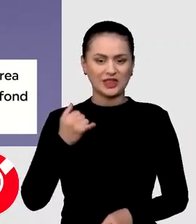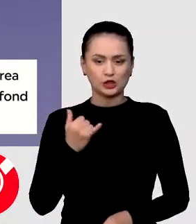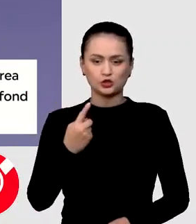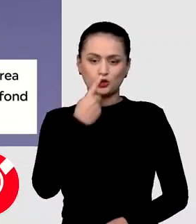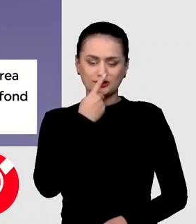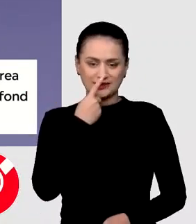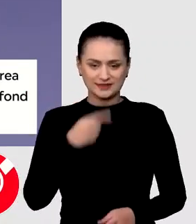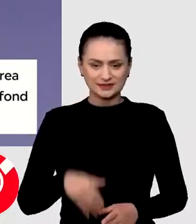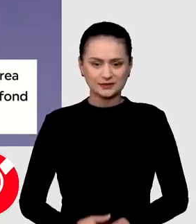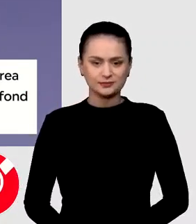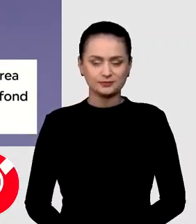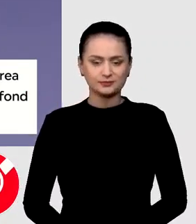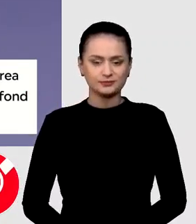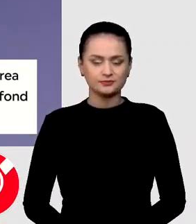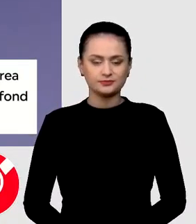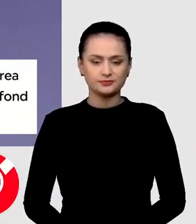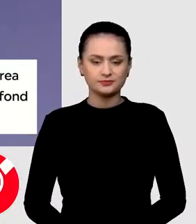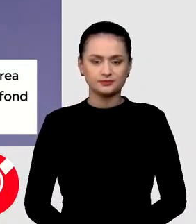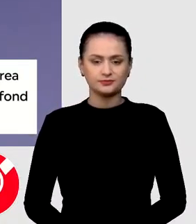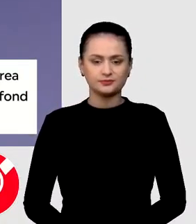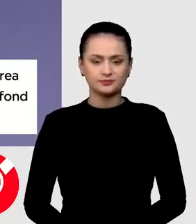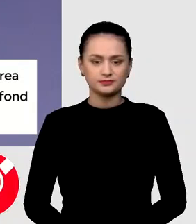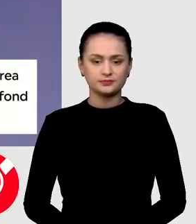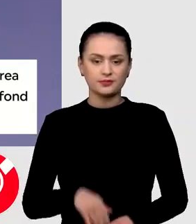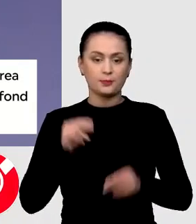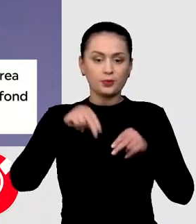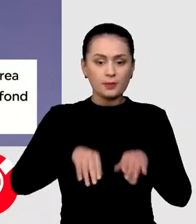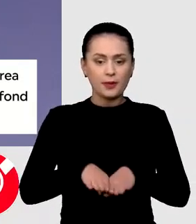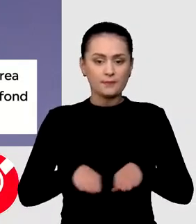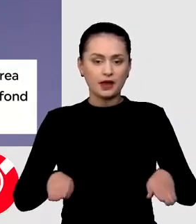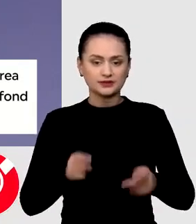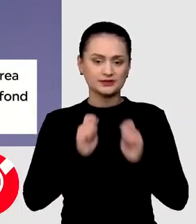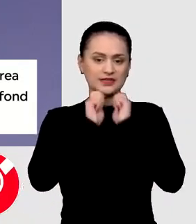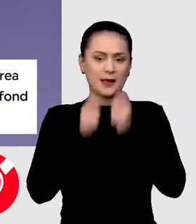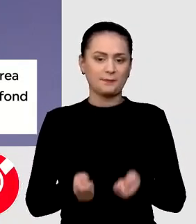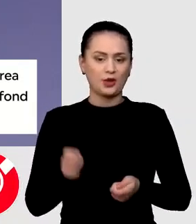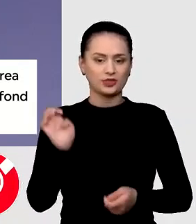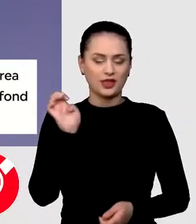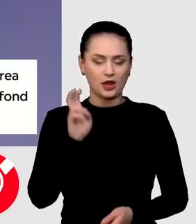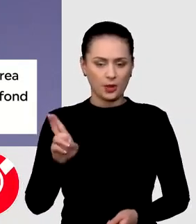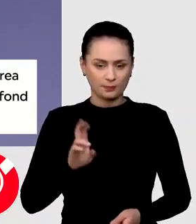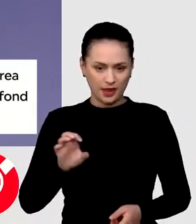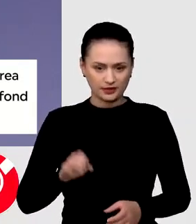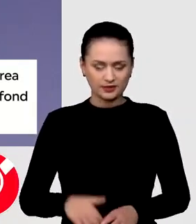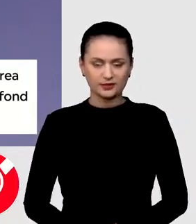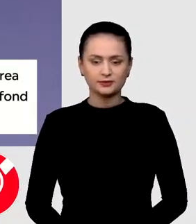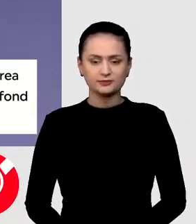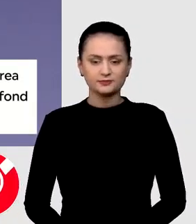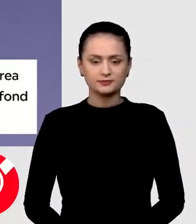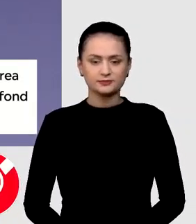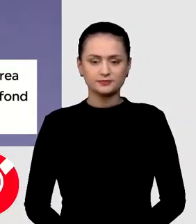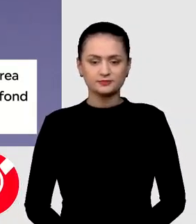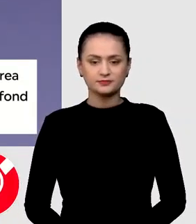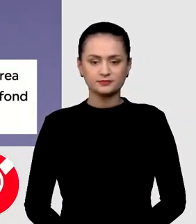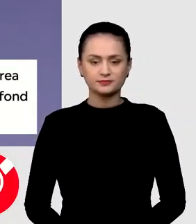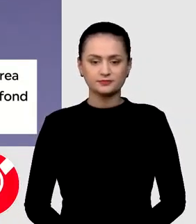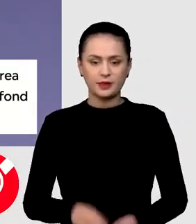ne pot adictați pentru aarele următoarea EU,